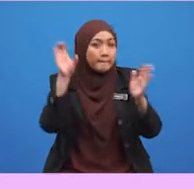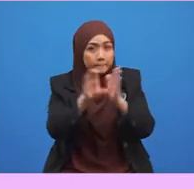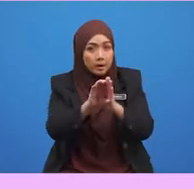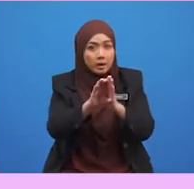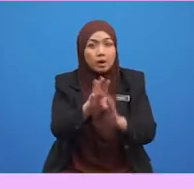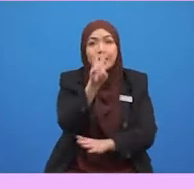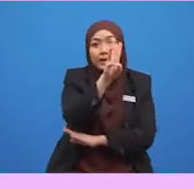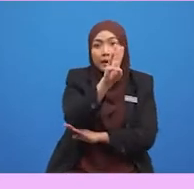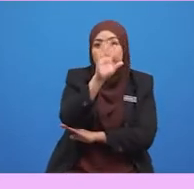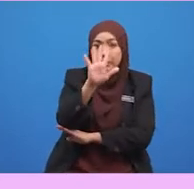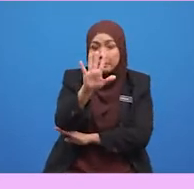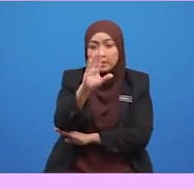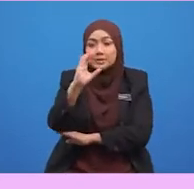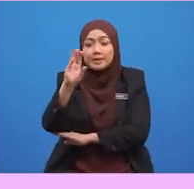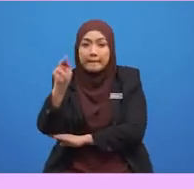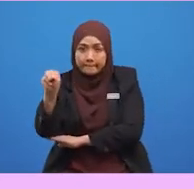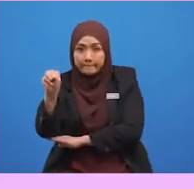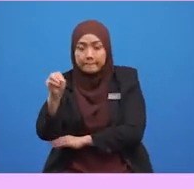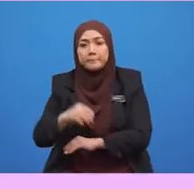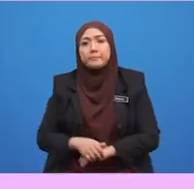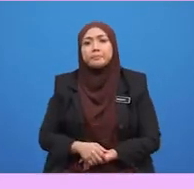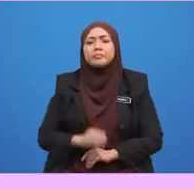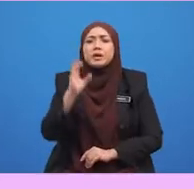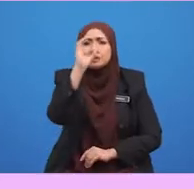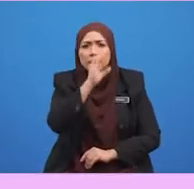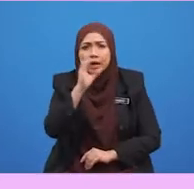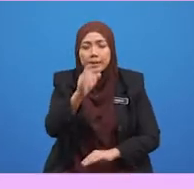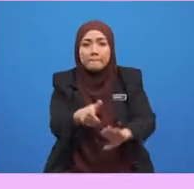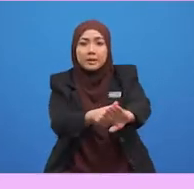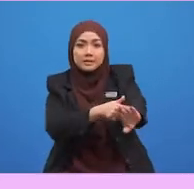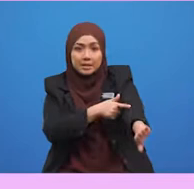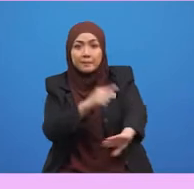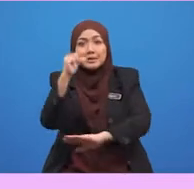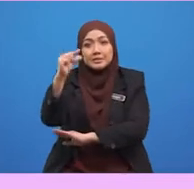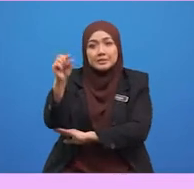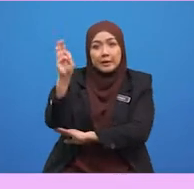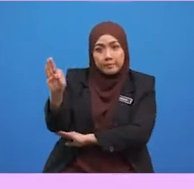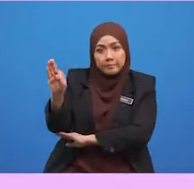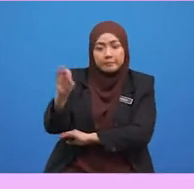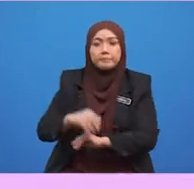ialah 65 cm. Cari panjang GE.